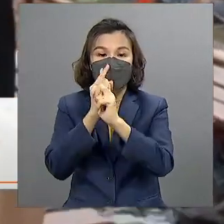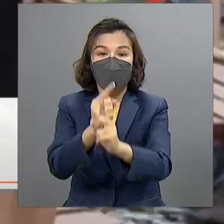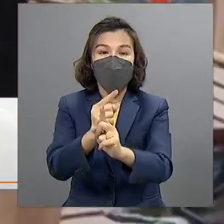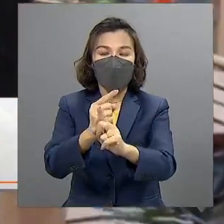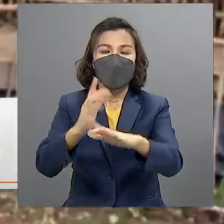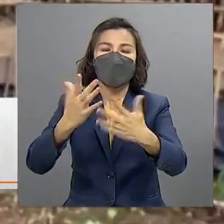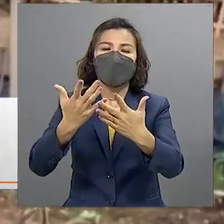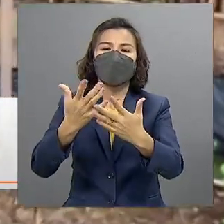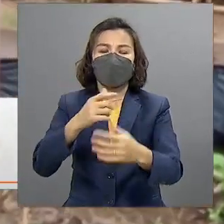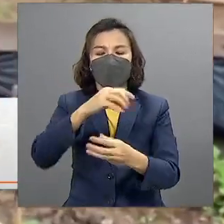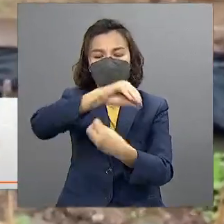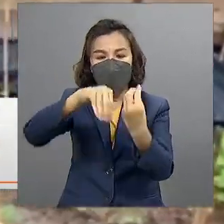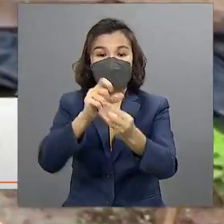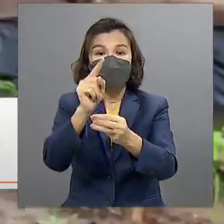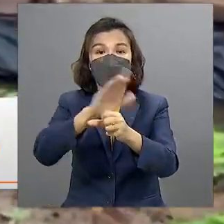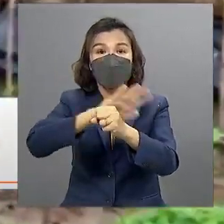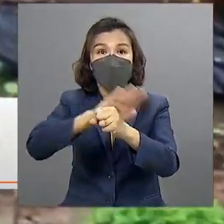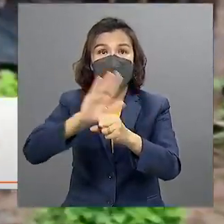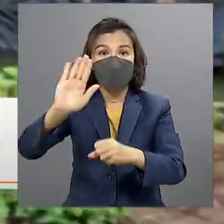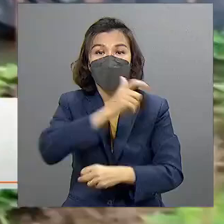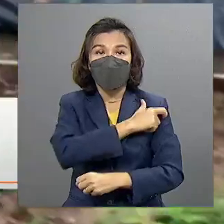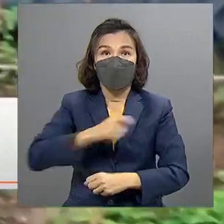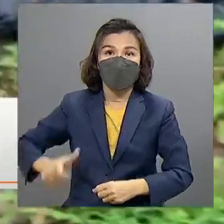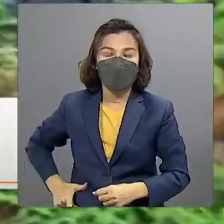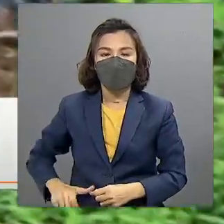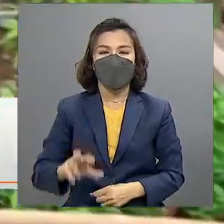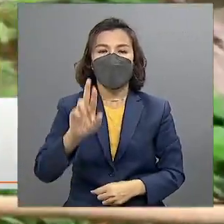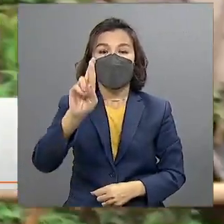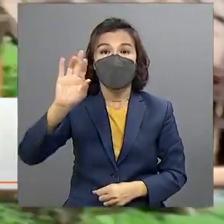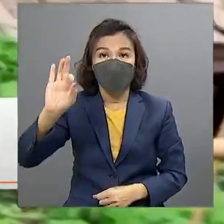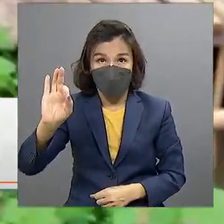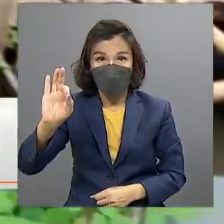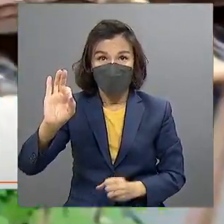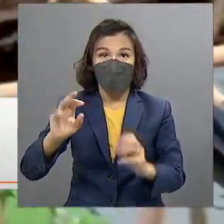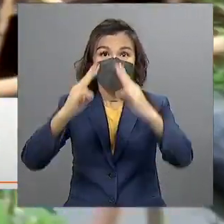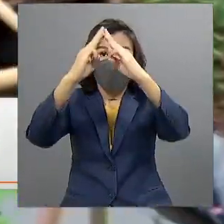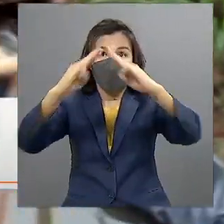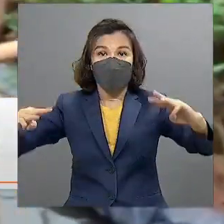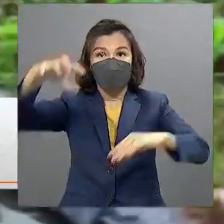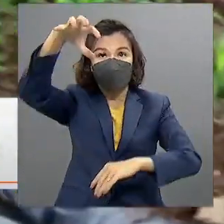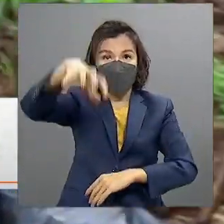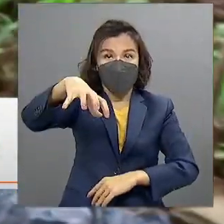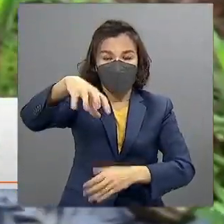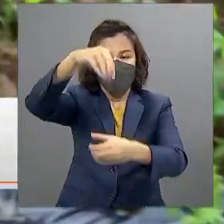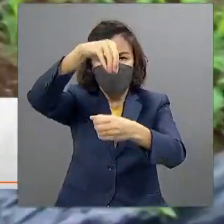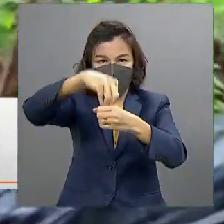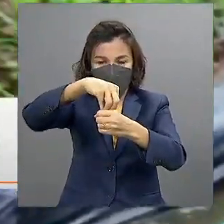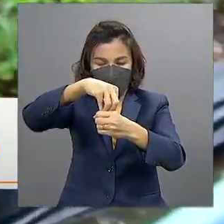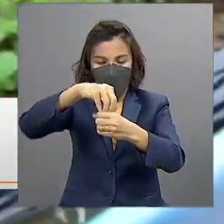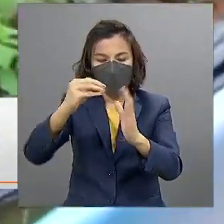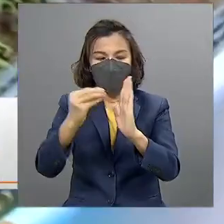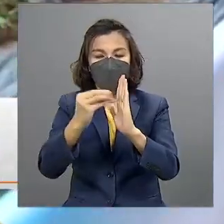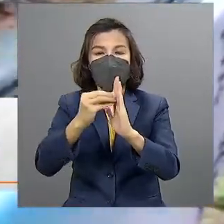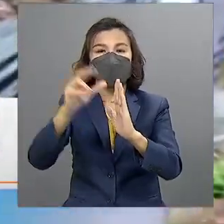งเรียนพระปริยัติธรรมวัดพระแก้วดอนเต้าสุชาดารามอยู่ที่ตำบลเวียงเหนืออำเภอเมืองจังหวัดลำปางน